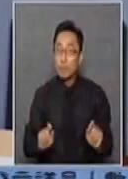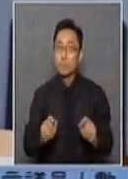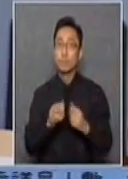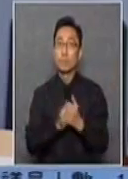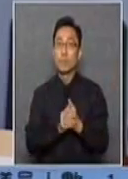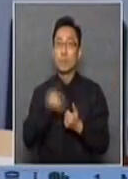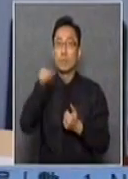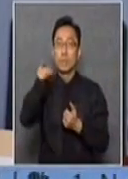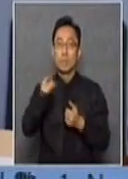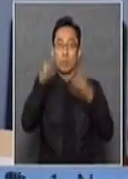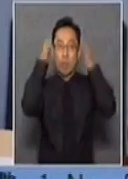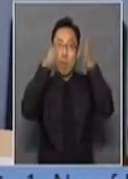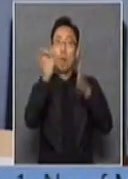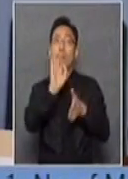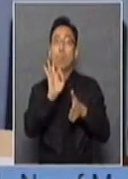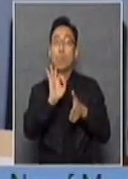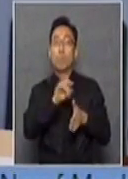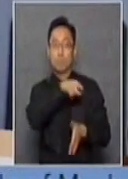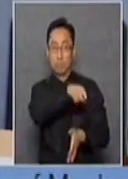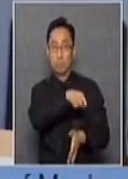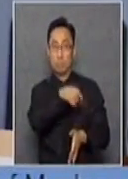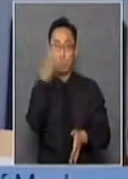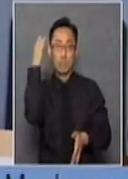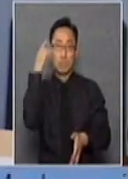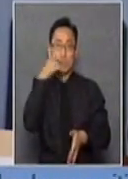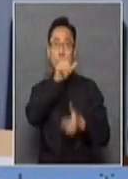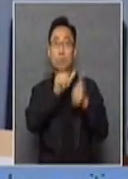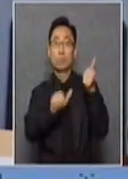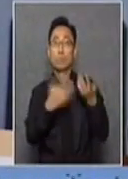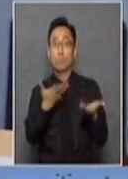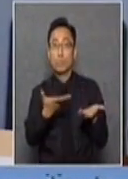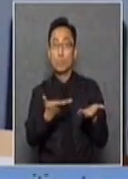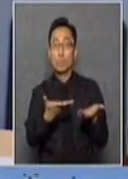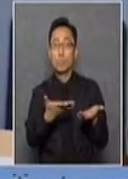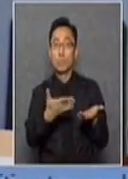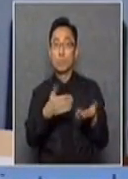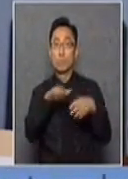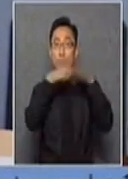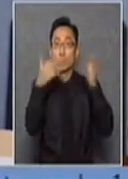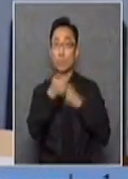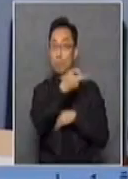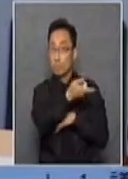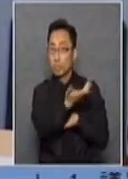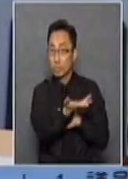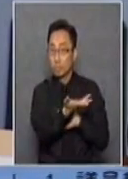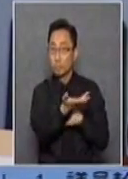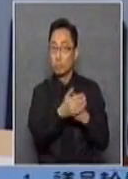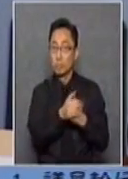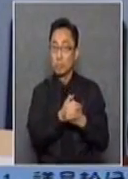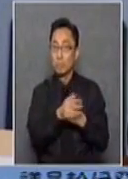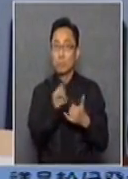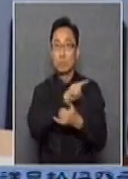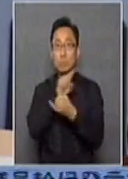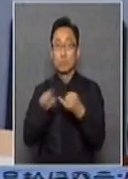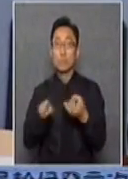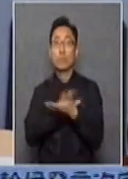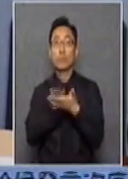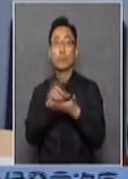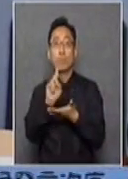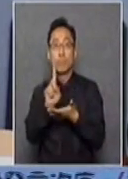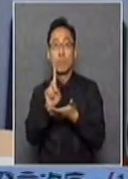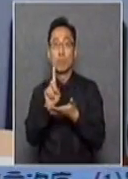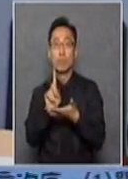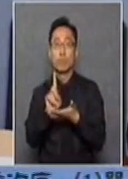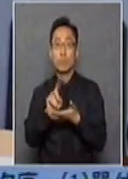有志向的人，今天就是這樣。 我在這裡由頭到尾都是講這件事，每一次見